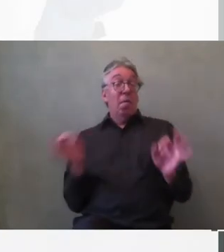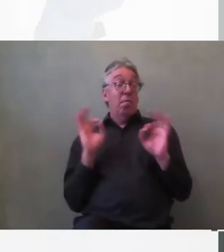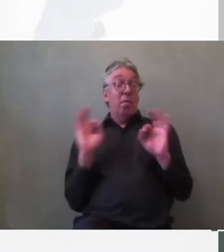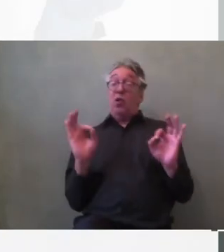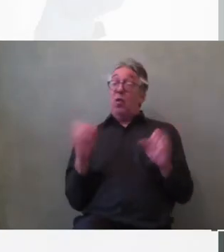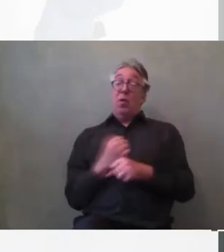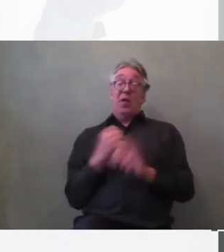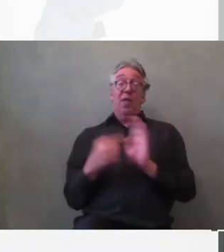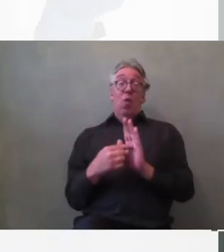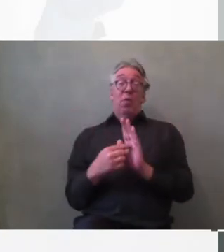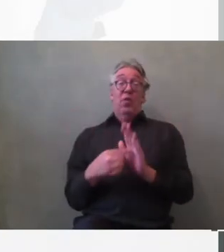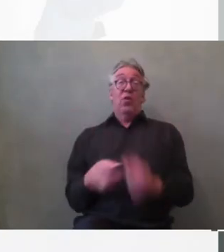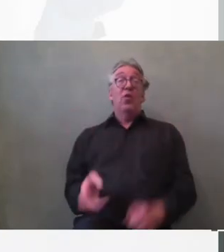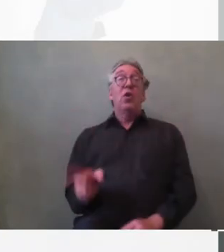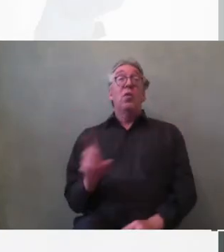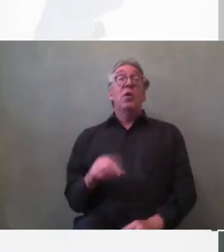op